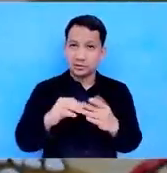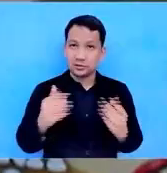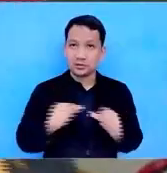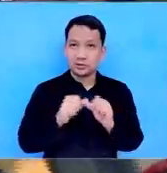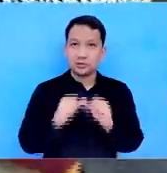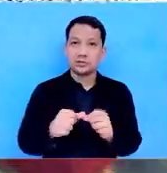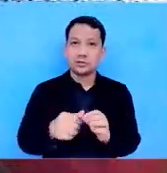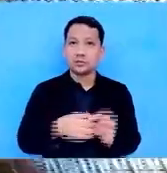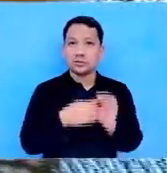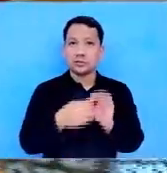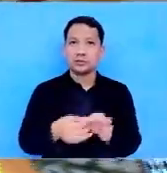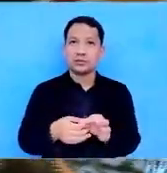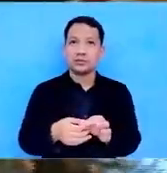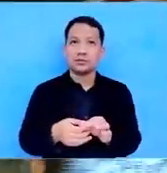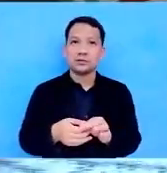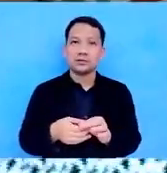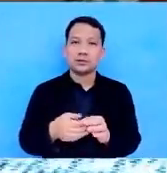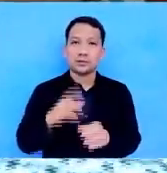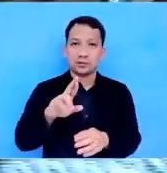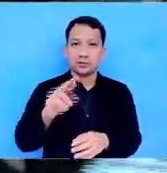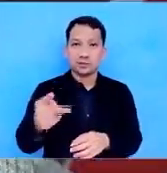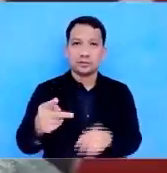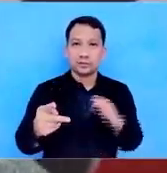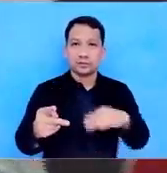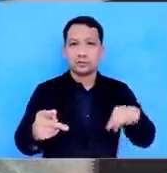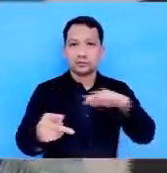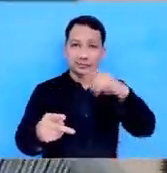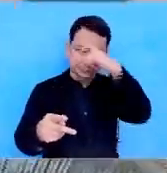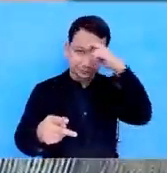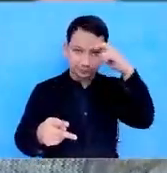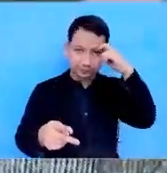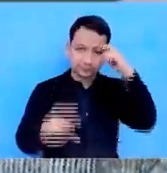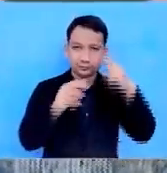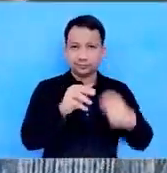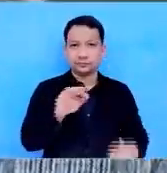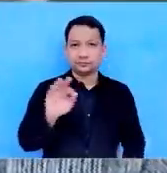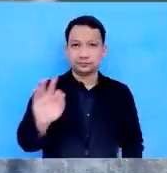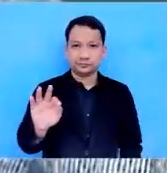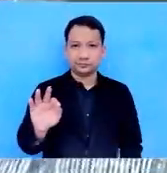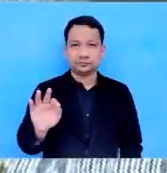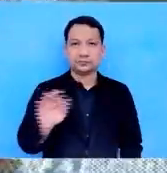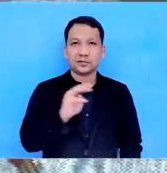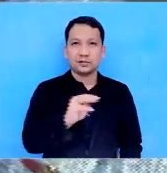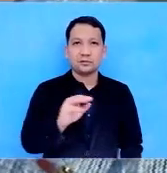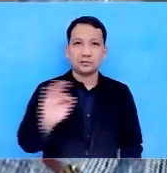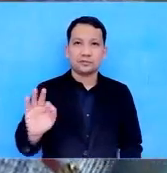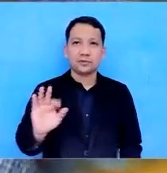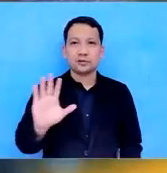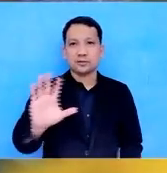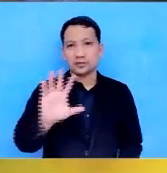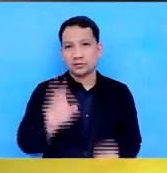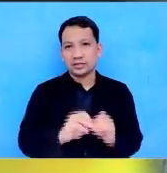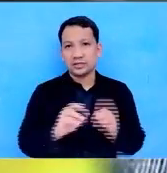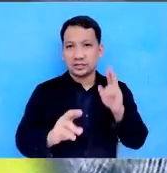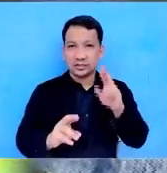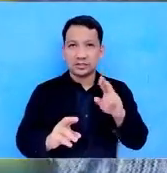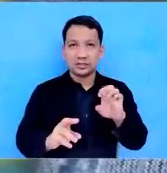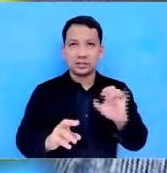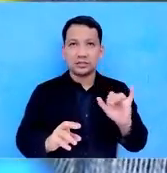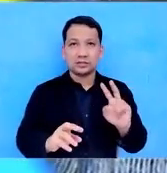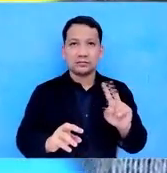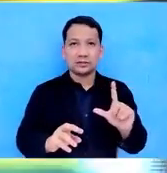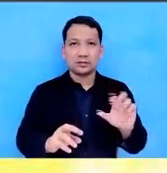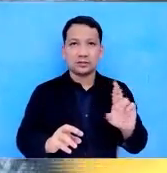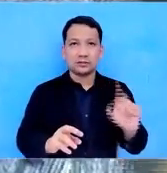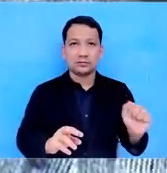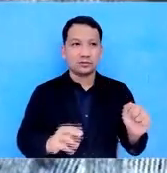Quiapo, may special na handog si RK para sa Summer MMFF Edition. Dahil siya ang gaganap na Ray Valera sa entry na